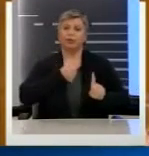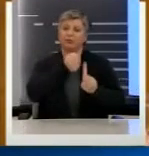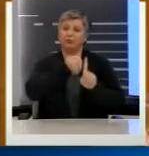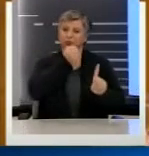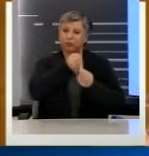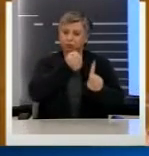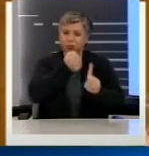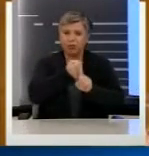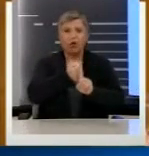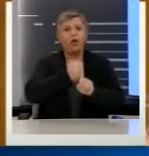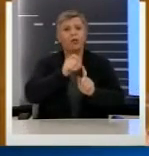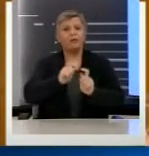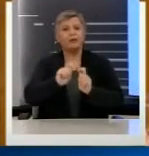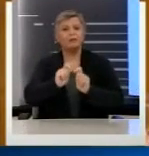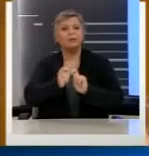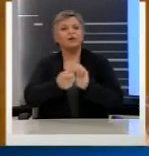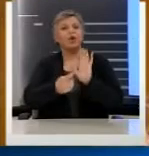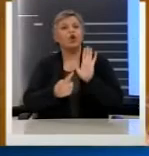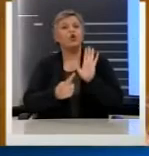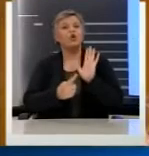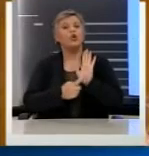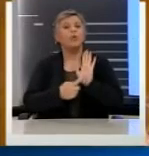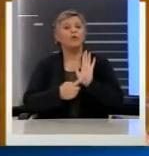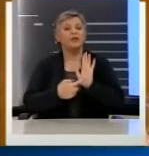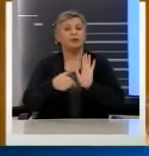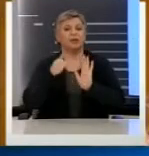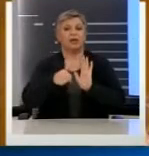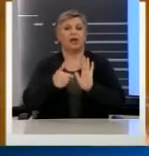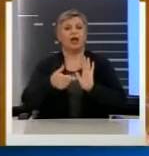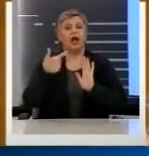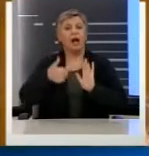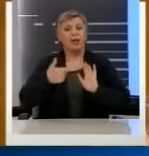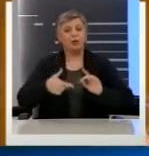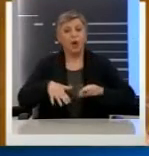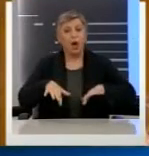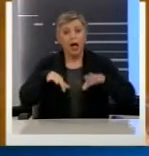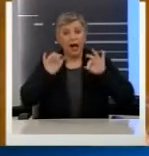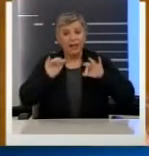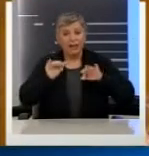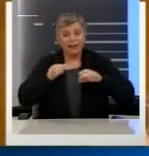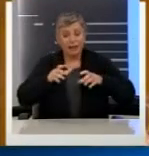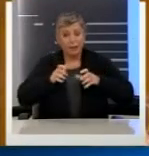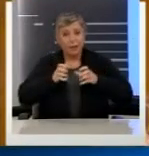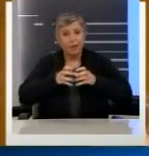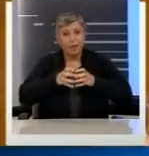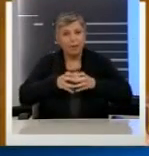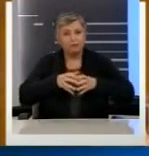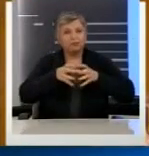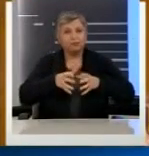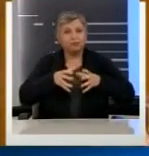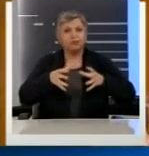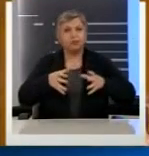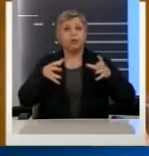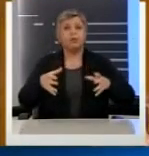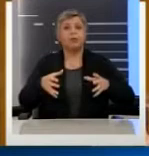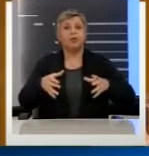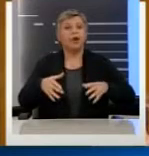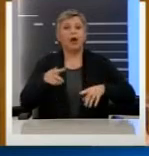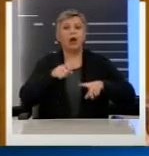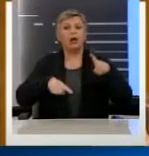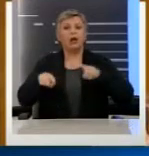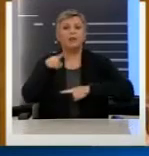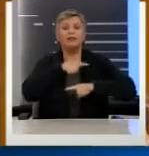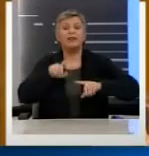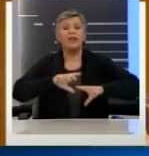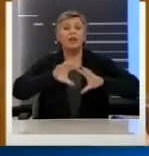νομοθεσία υπερεθνική, εθνική, κρατική κτλ. Μέσα από αγώνες των κοινοτήτων που